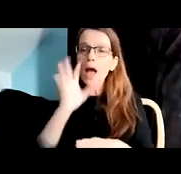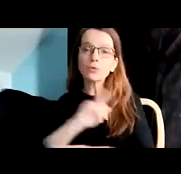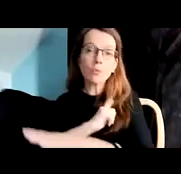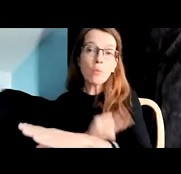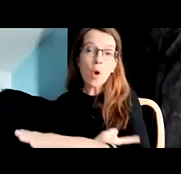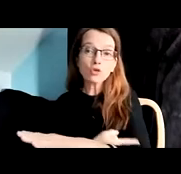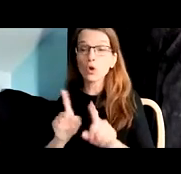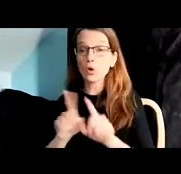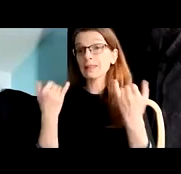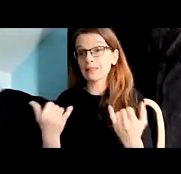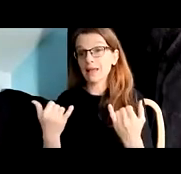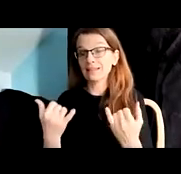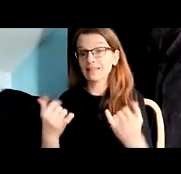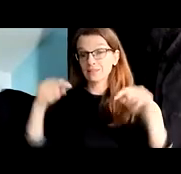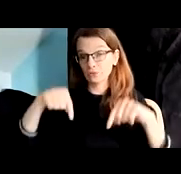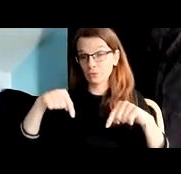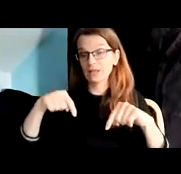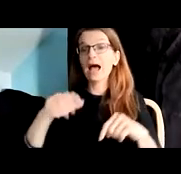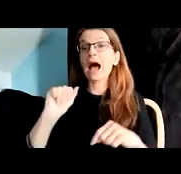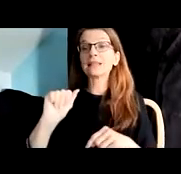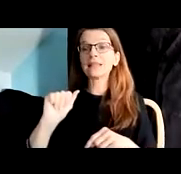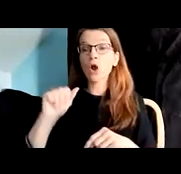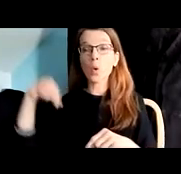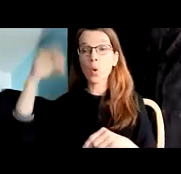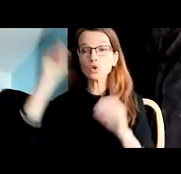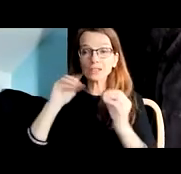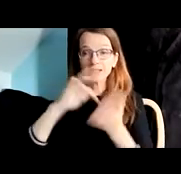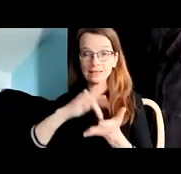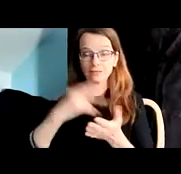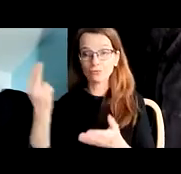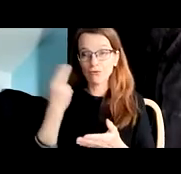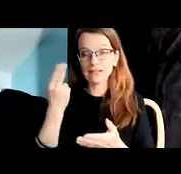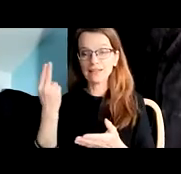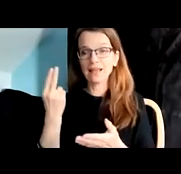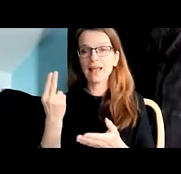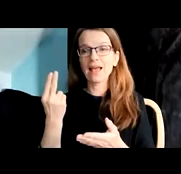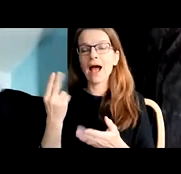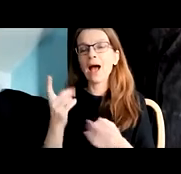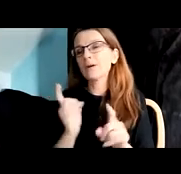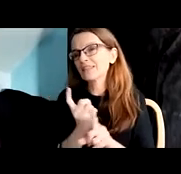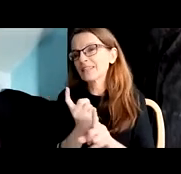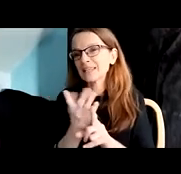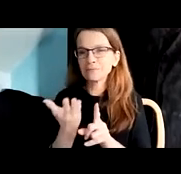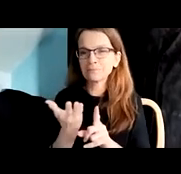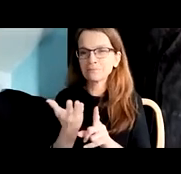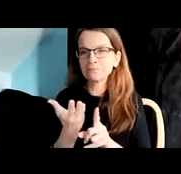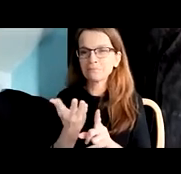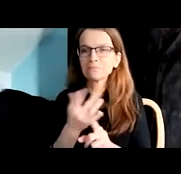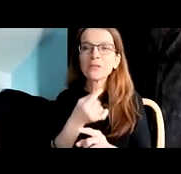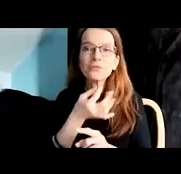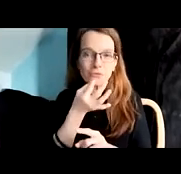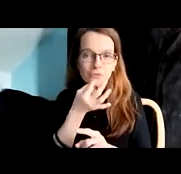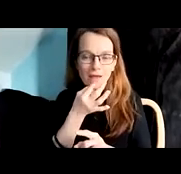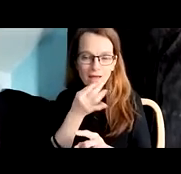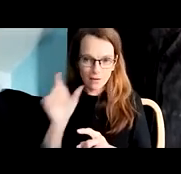kot tudi danes tukaj na Andragoškem centru Slovenije, ampak še vseeno pač, če je oseba,